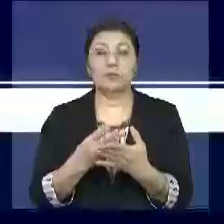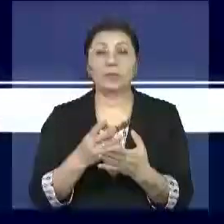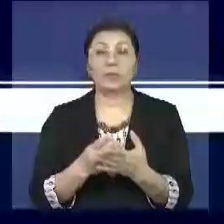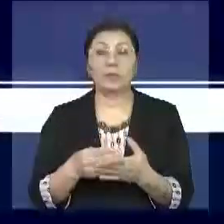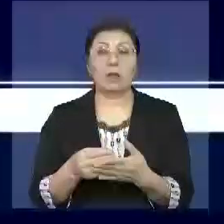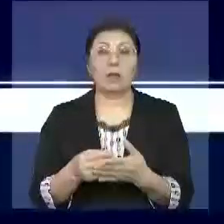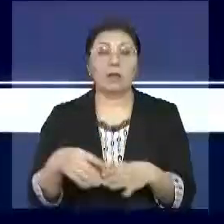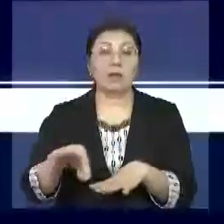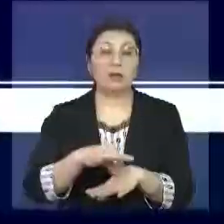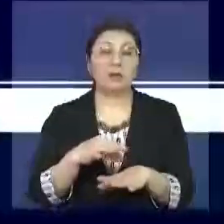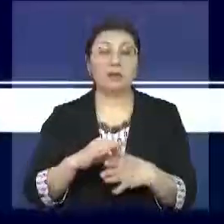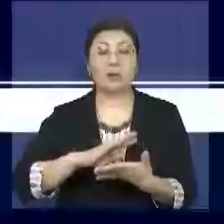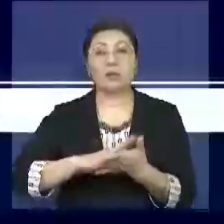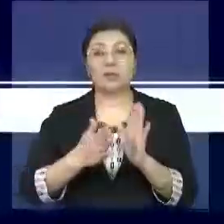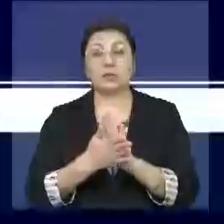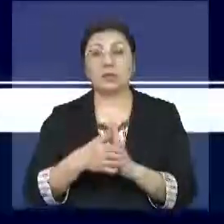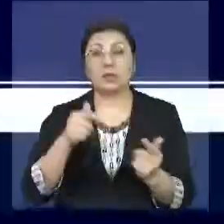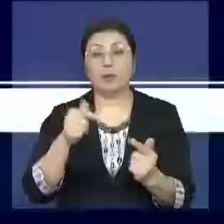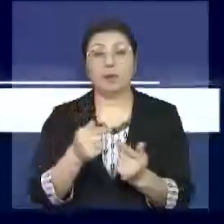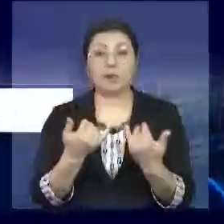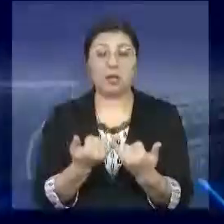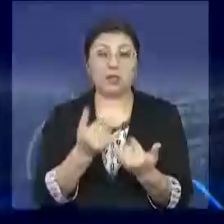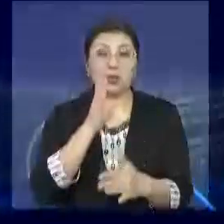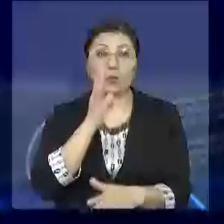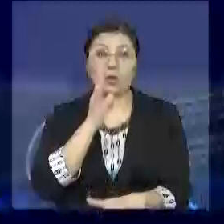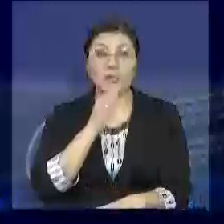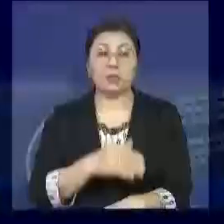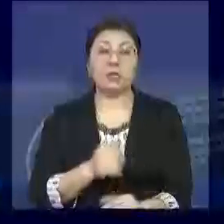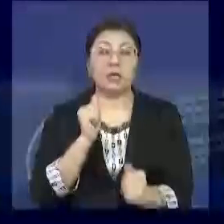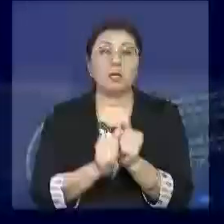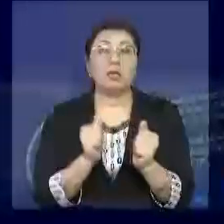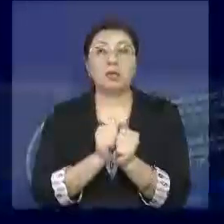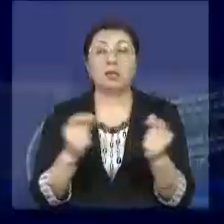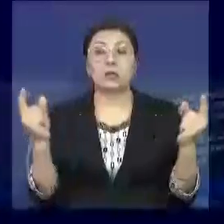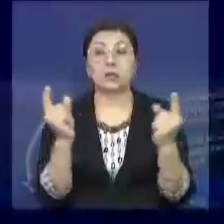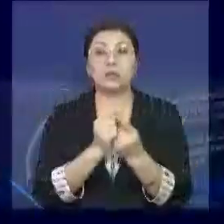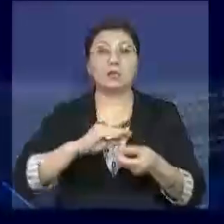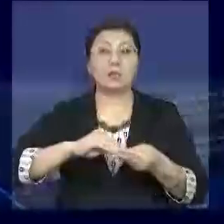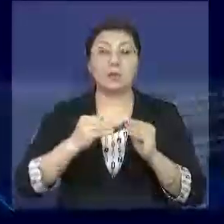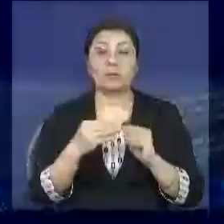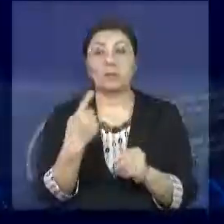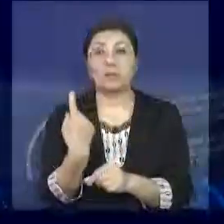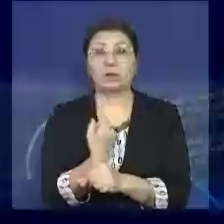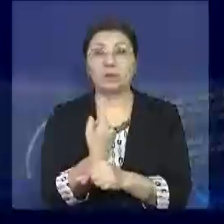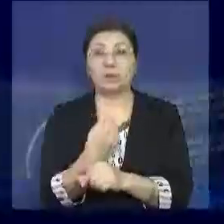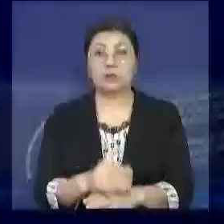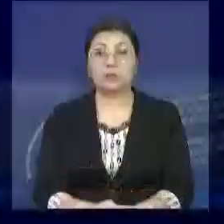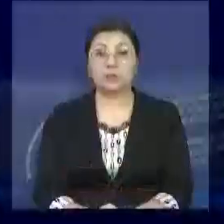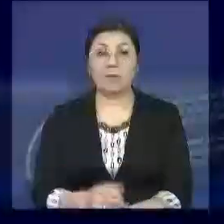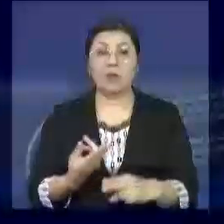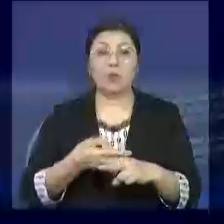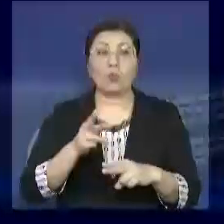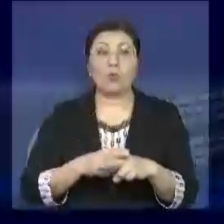болып есептеледі. Жалпы қазіргі таңда жиі кездесетін проблемалық мәселелердің бірі, яғни,